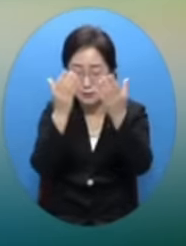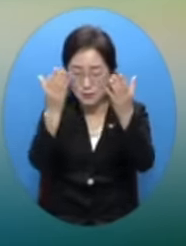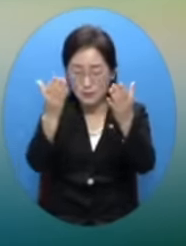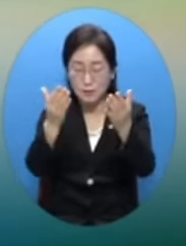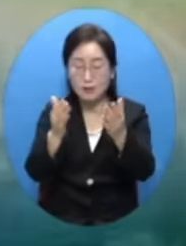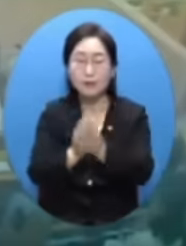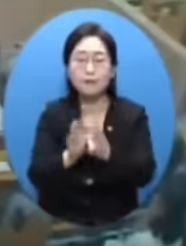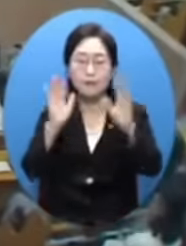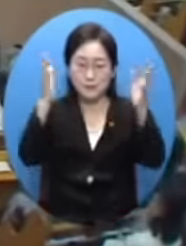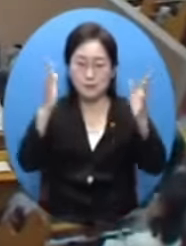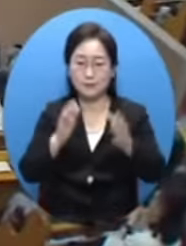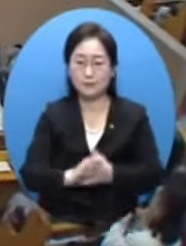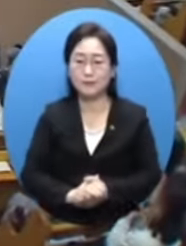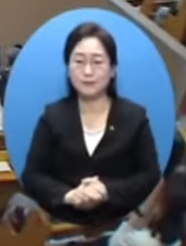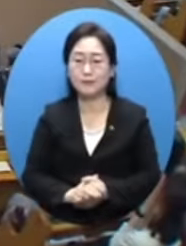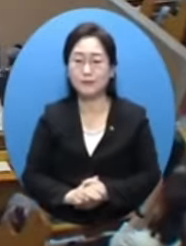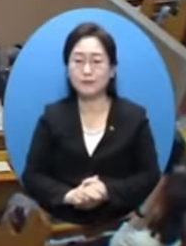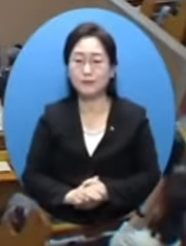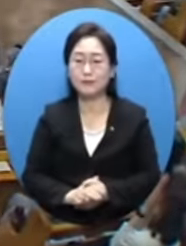할렐루야.